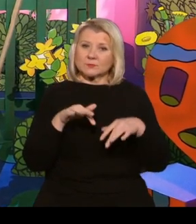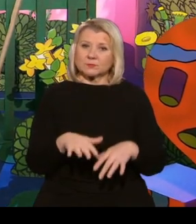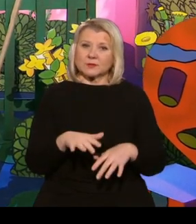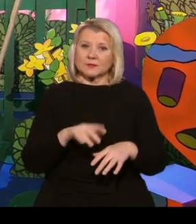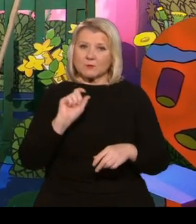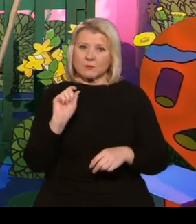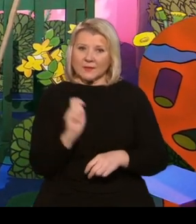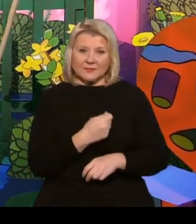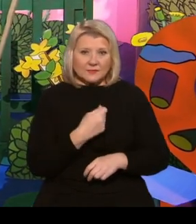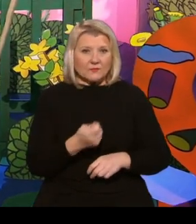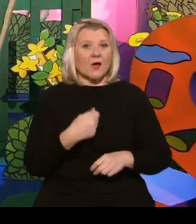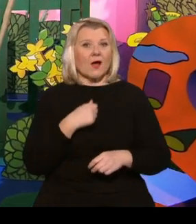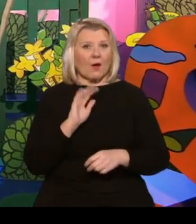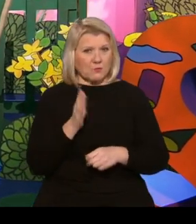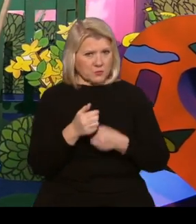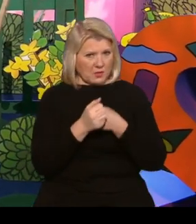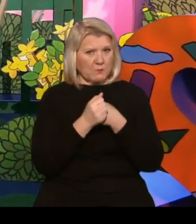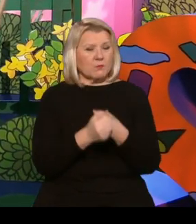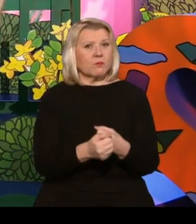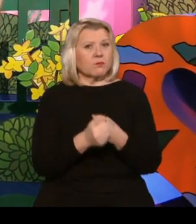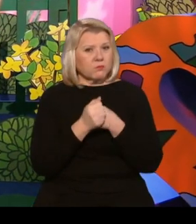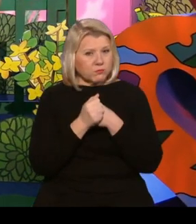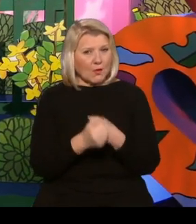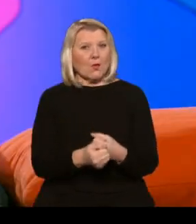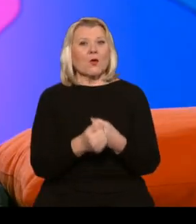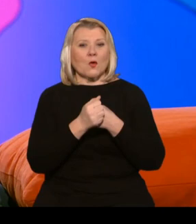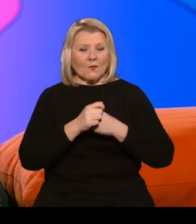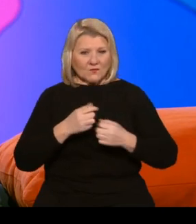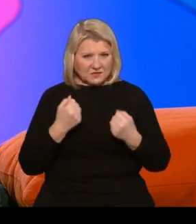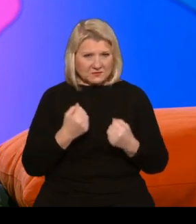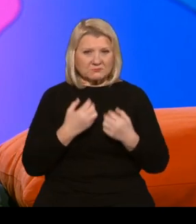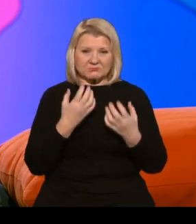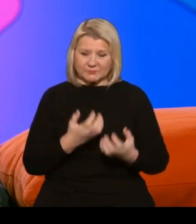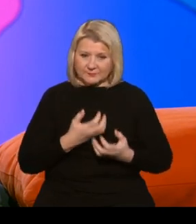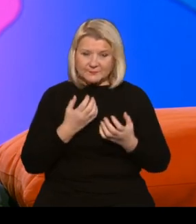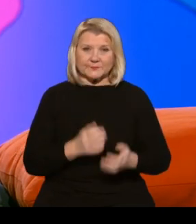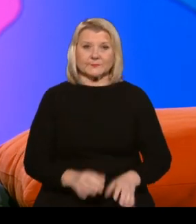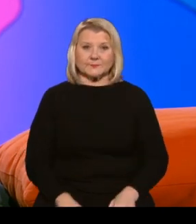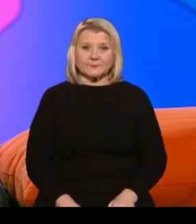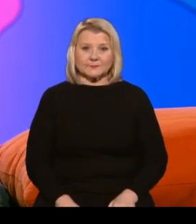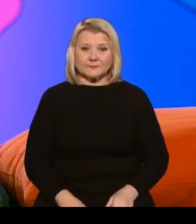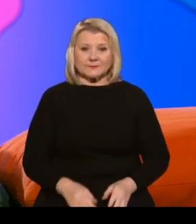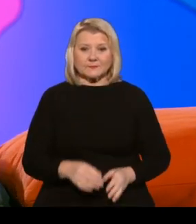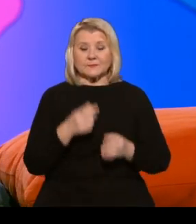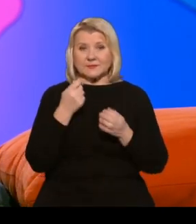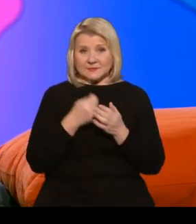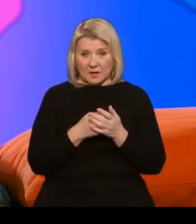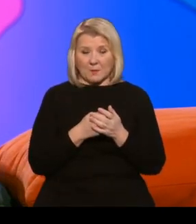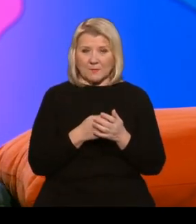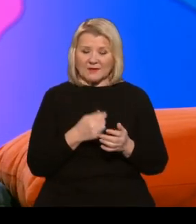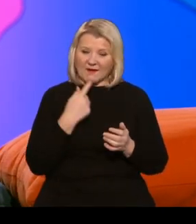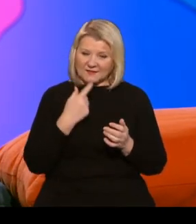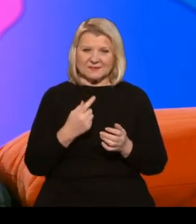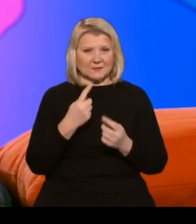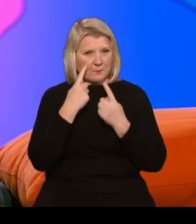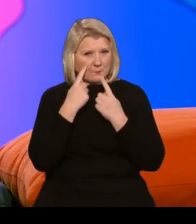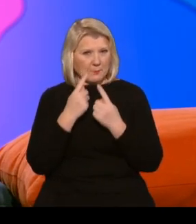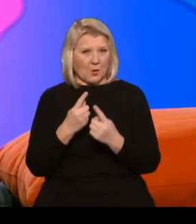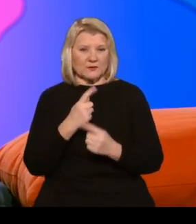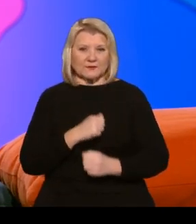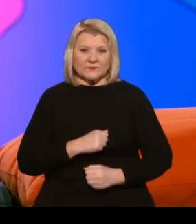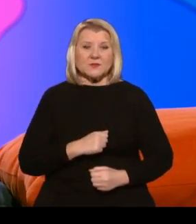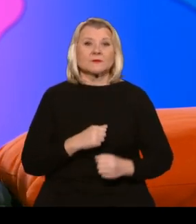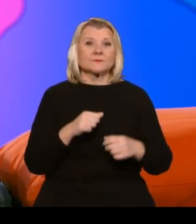budu bojovat, až bude bláto lítat. Aha, tak to bych opravdu moc rád viděl, ale my